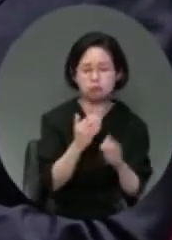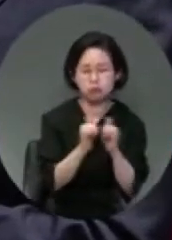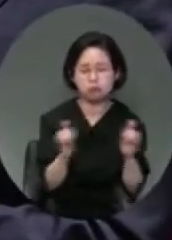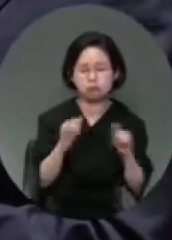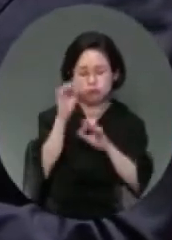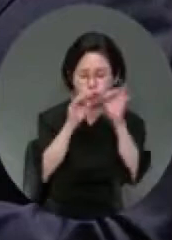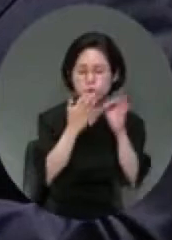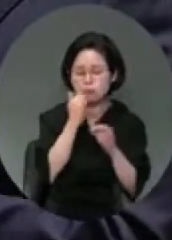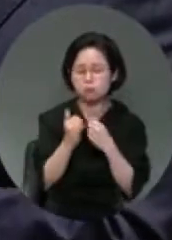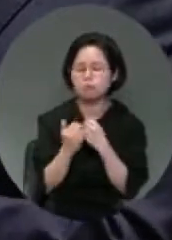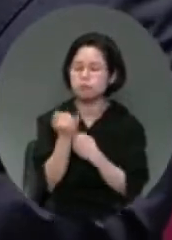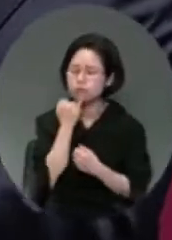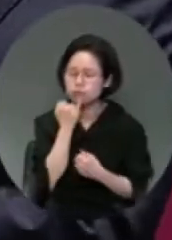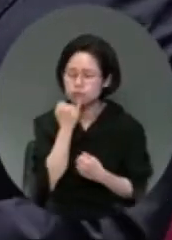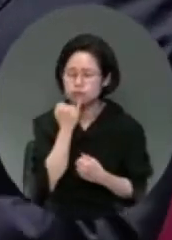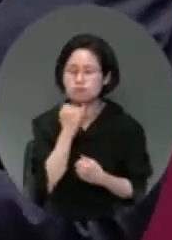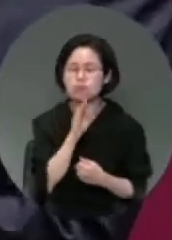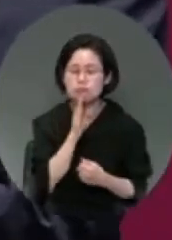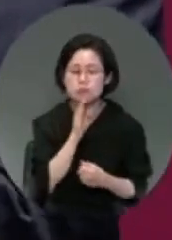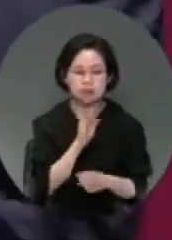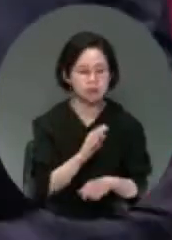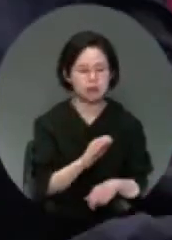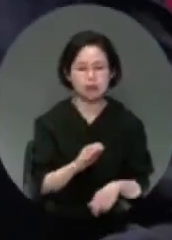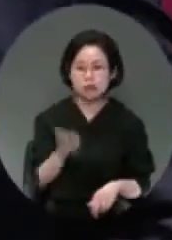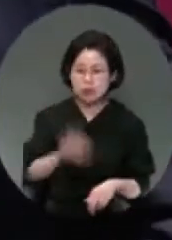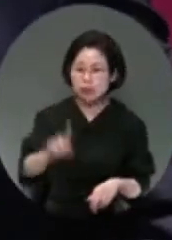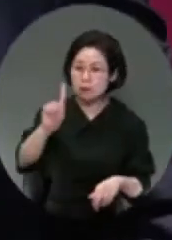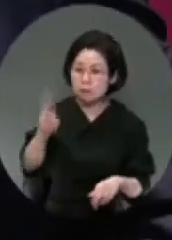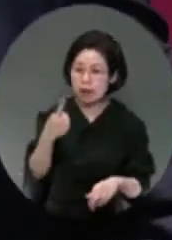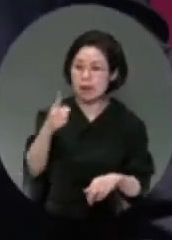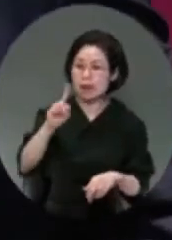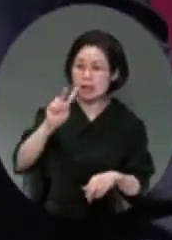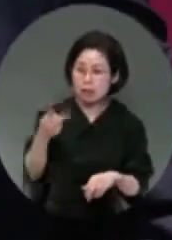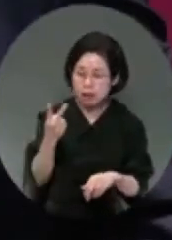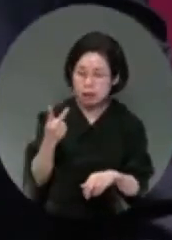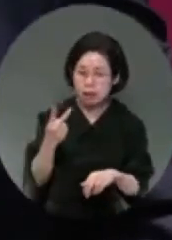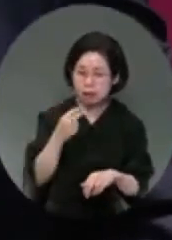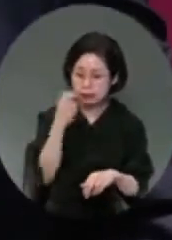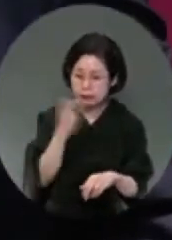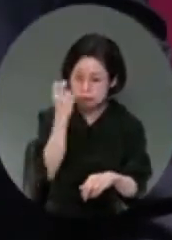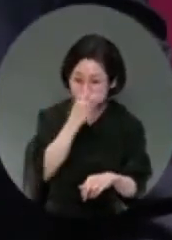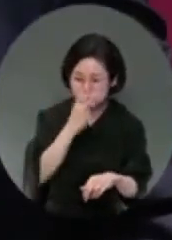네, 그렇습니다. 만약에 그것이 100건, 200건이 된다면 어떻게 생각하시겠습니까?